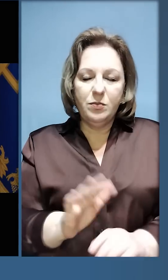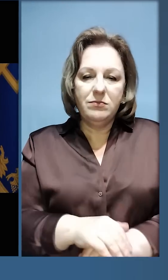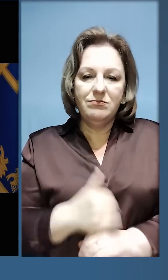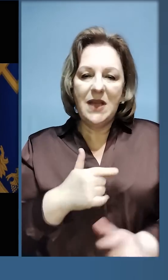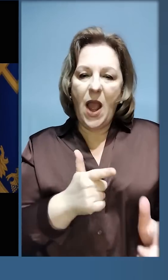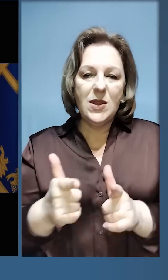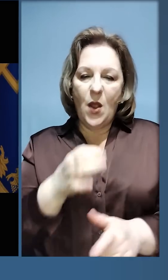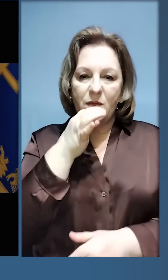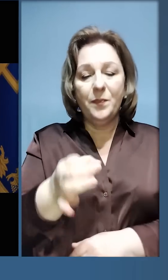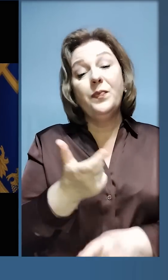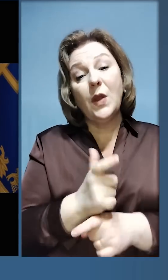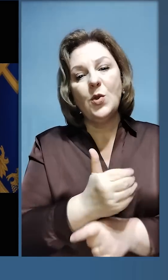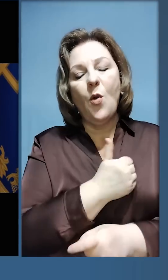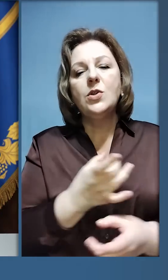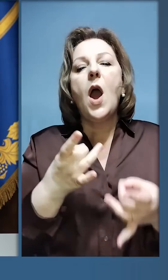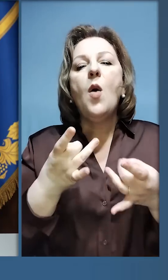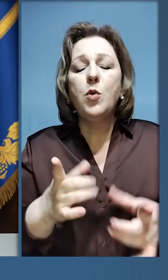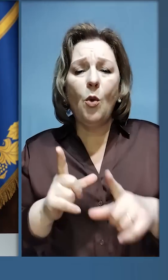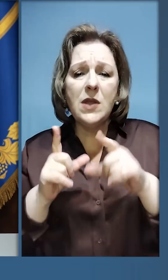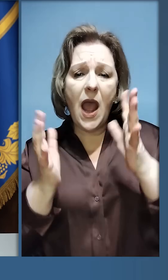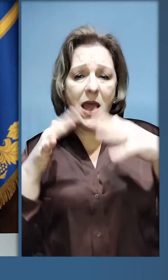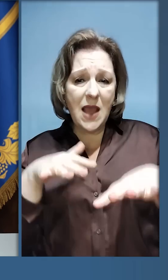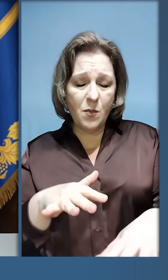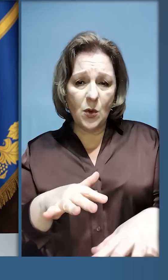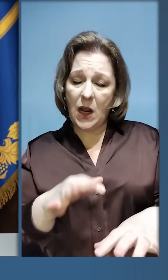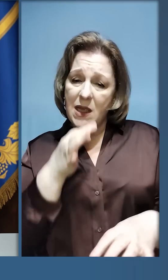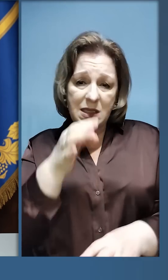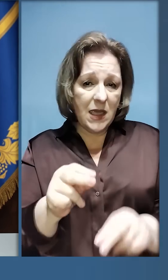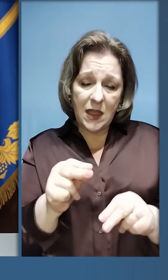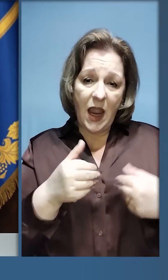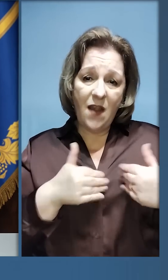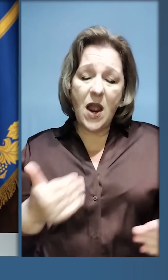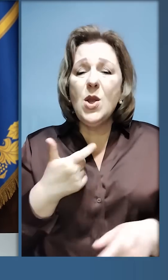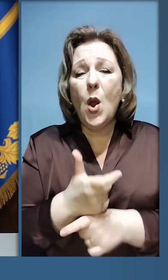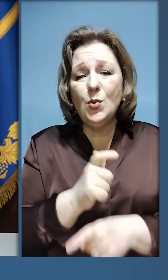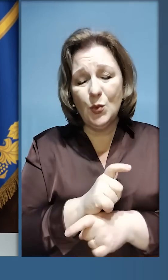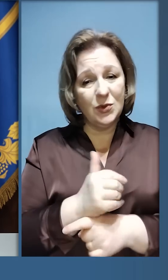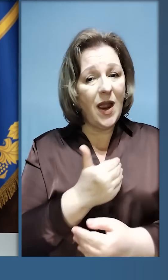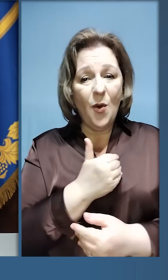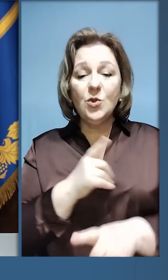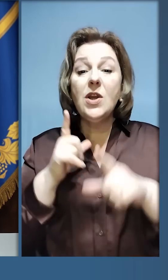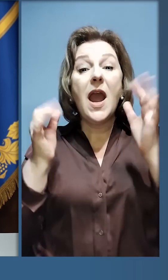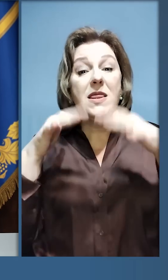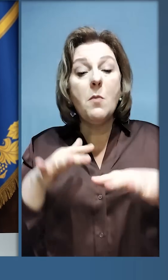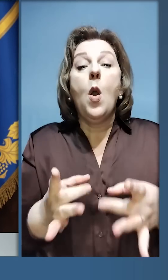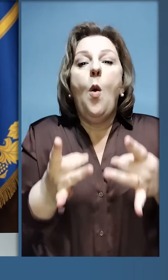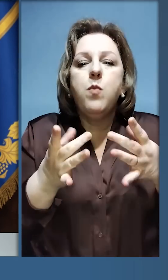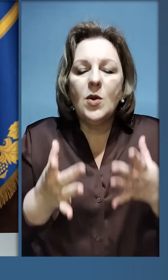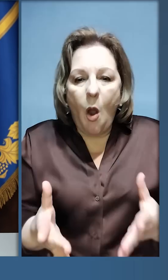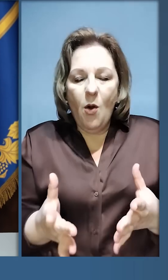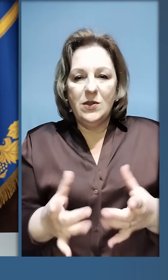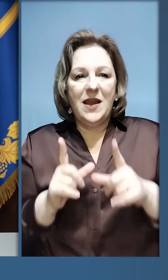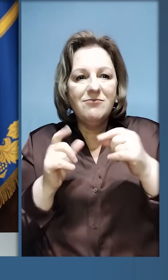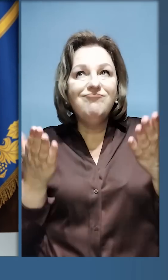не думаю. Не готовий. Дуже хочеться просто на море, хочеться. Скажу вам відверто, Девід, я дуже хочу на